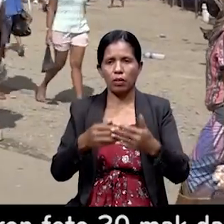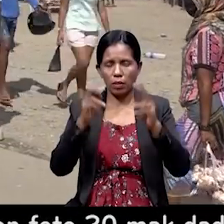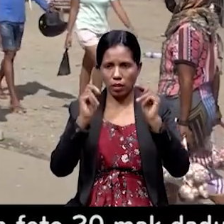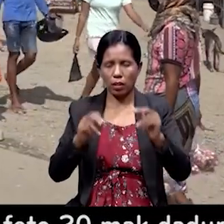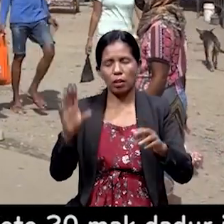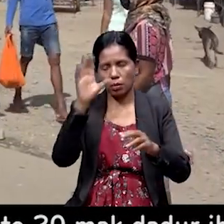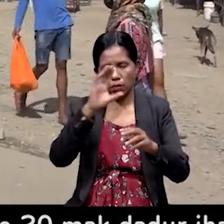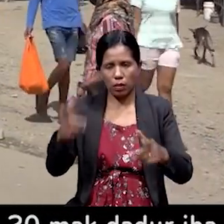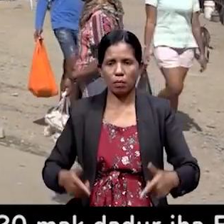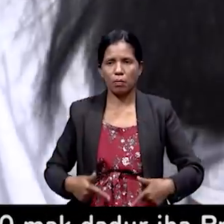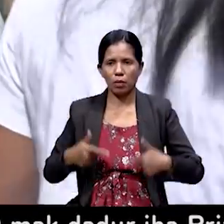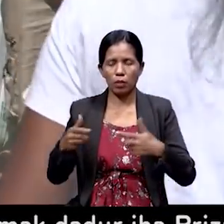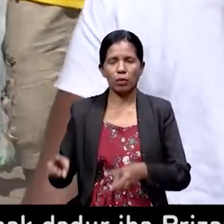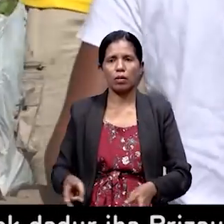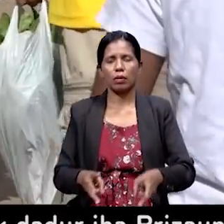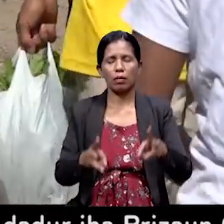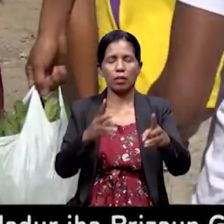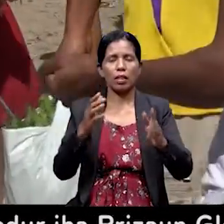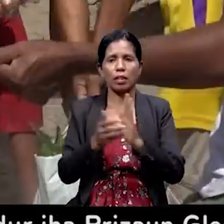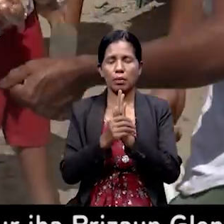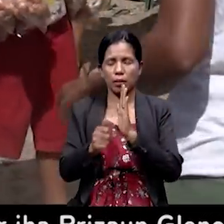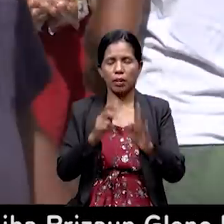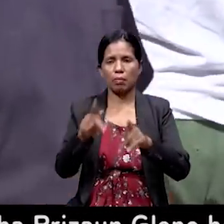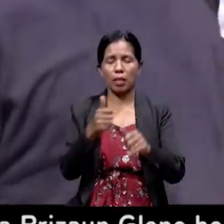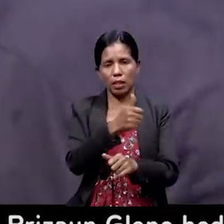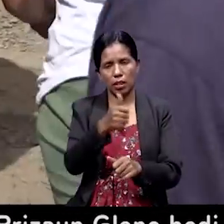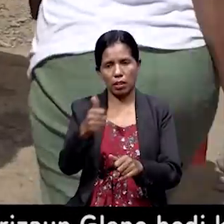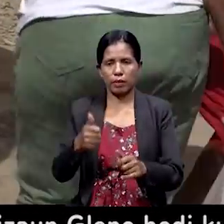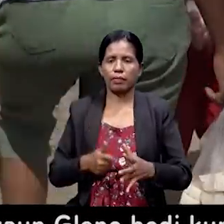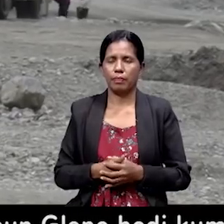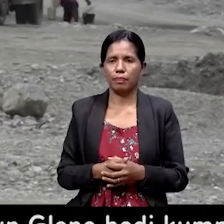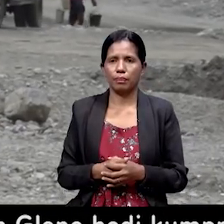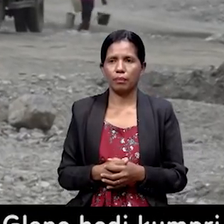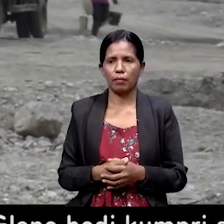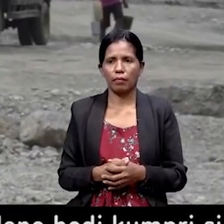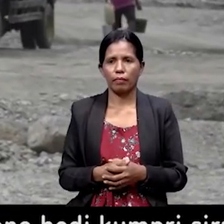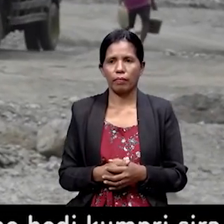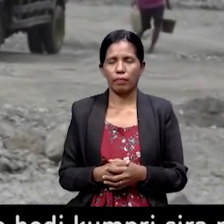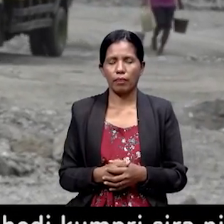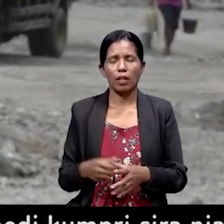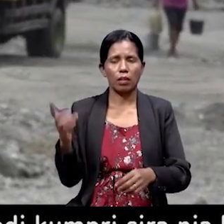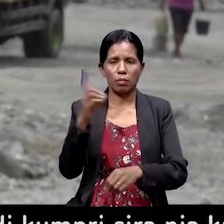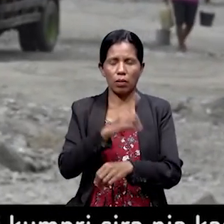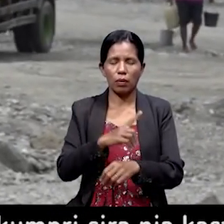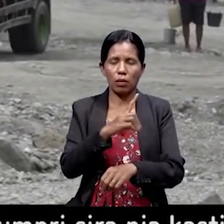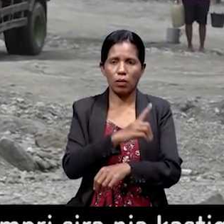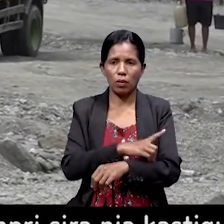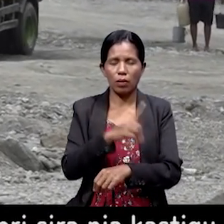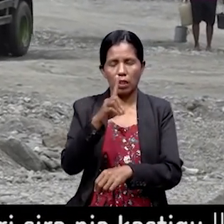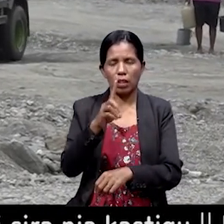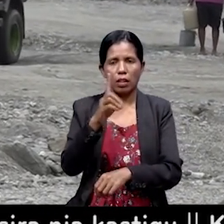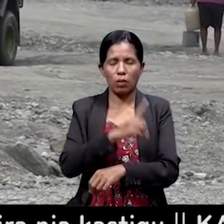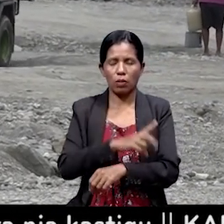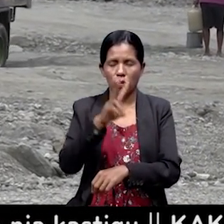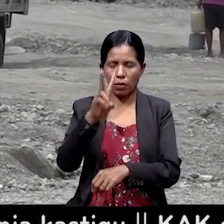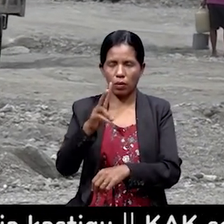moris tur dalang kakbit ema ida idak nian. Tulah mas lorong der lorong rua dikira kareta pertama.